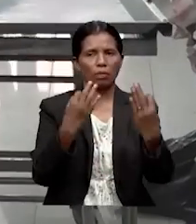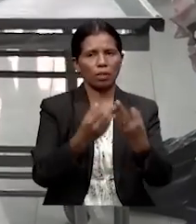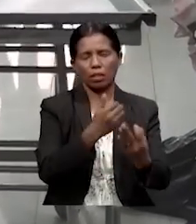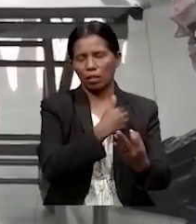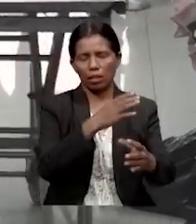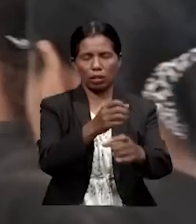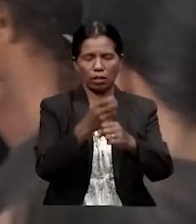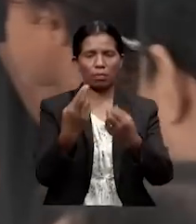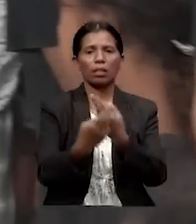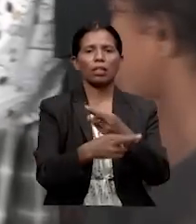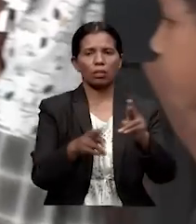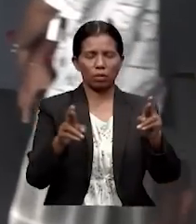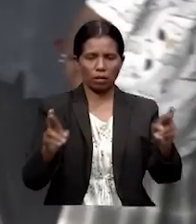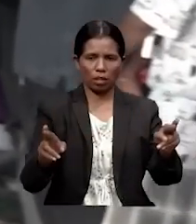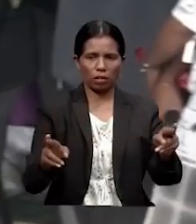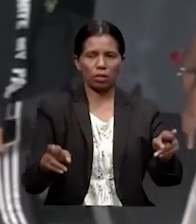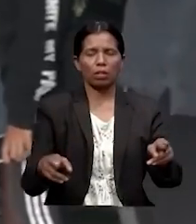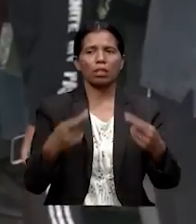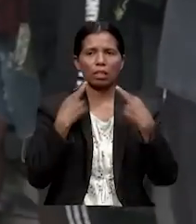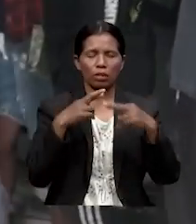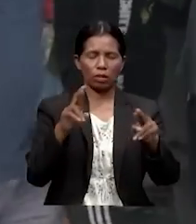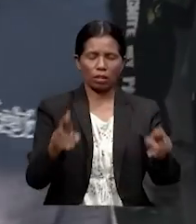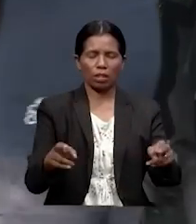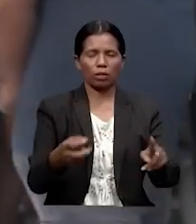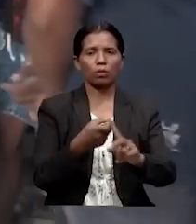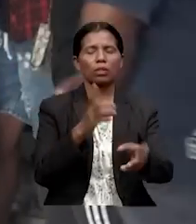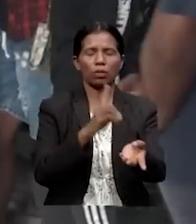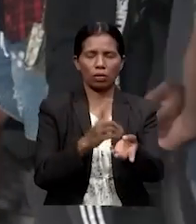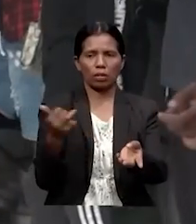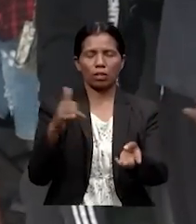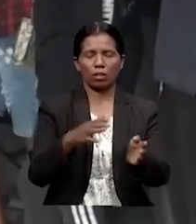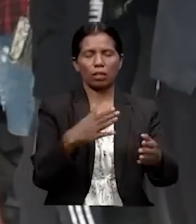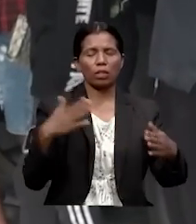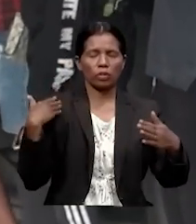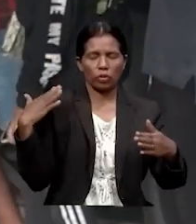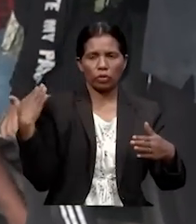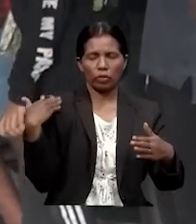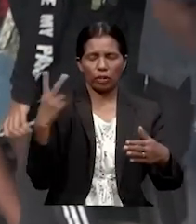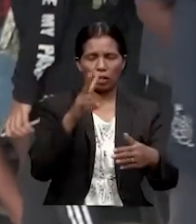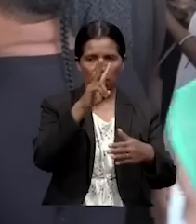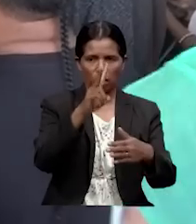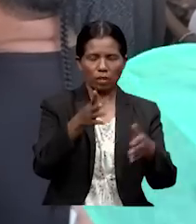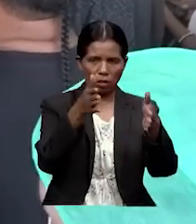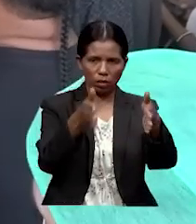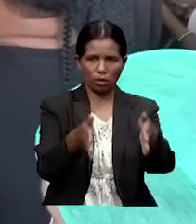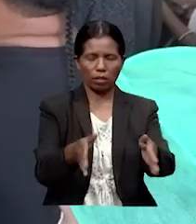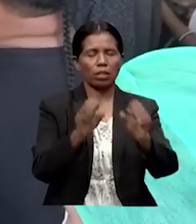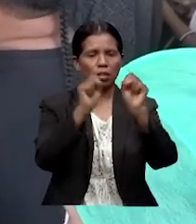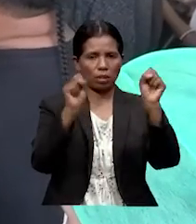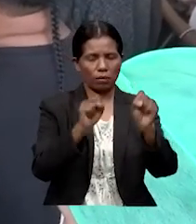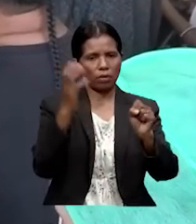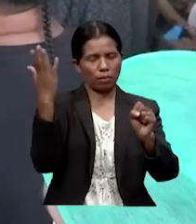resultado autópsia husi parte médico, tuir plano Matibian na rua ni mati isi se halot kedas ia sábado ne.